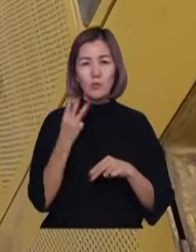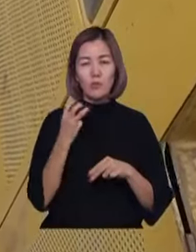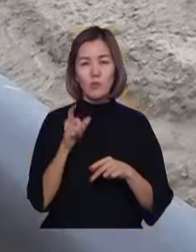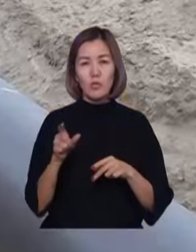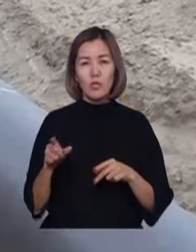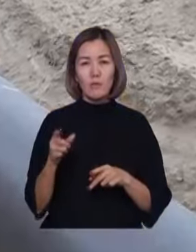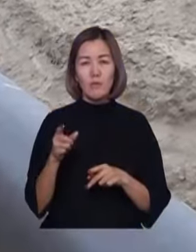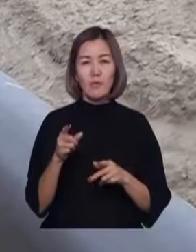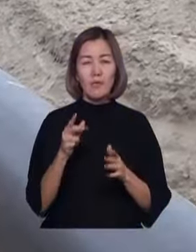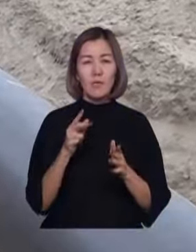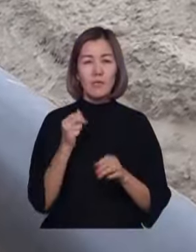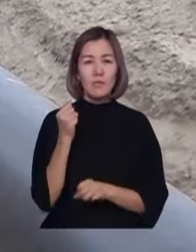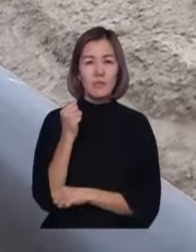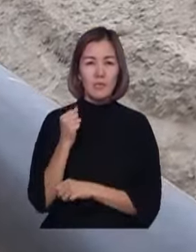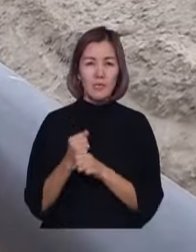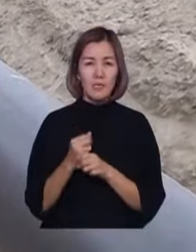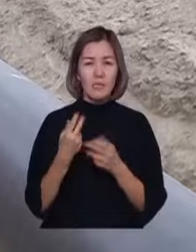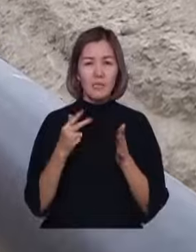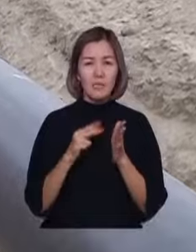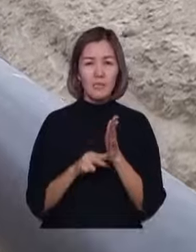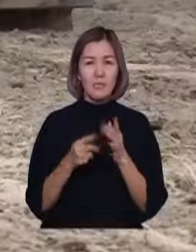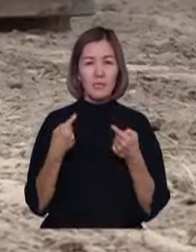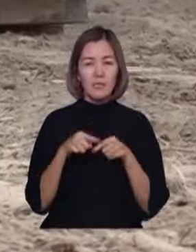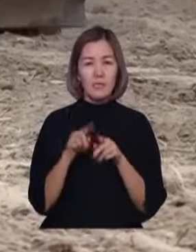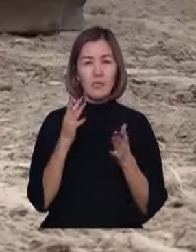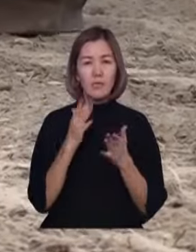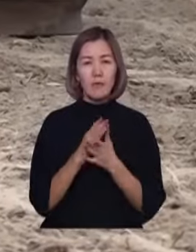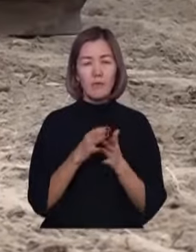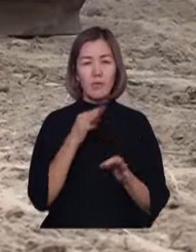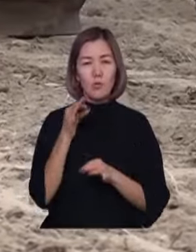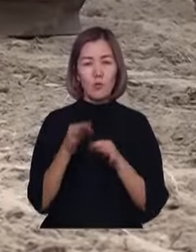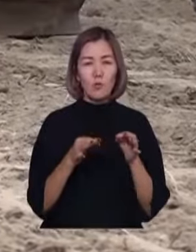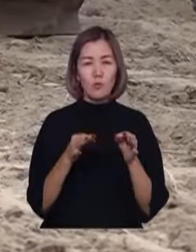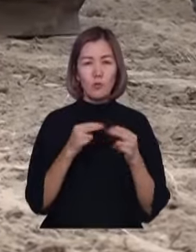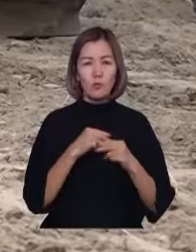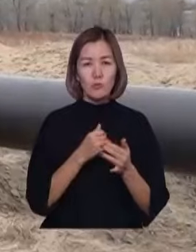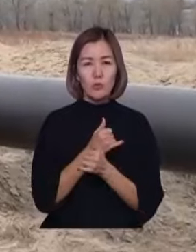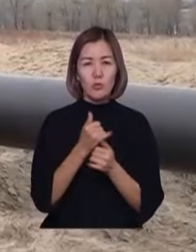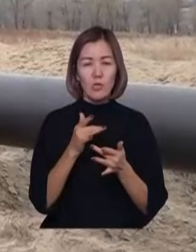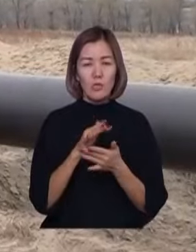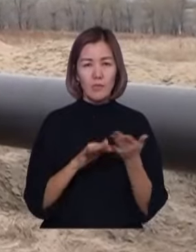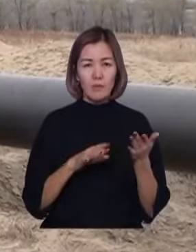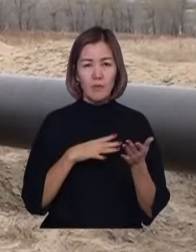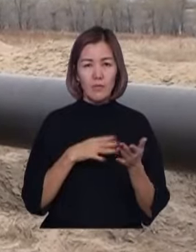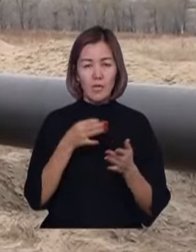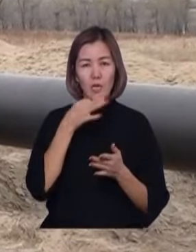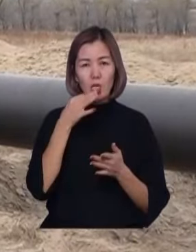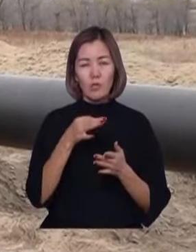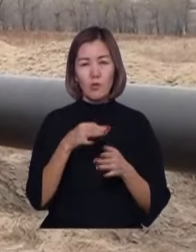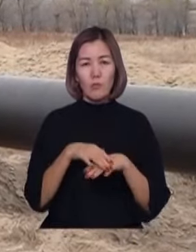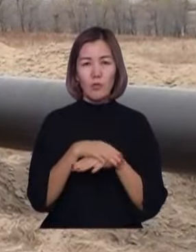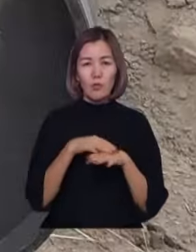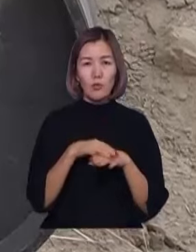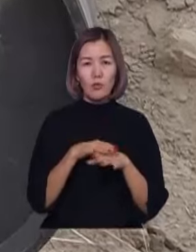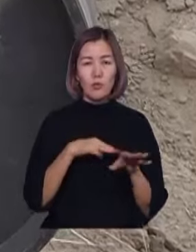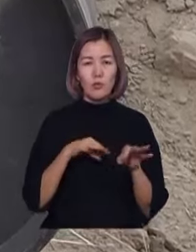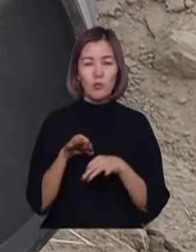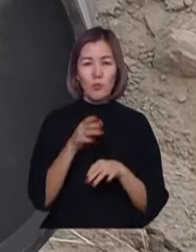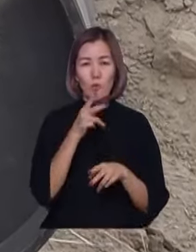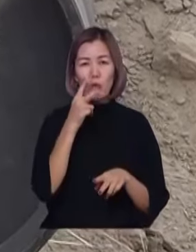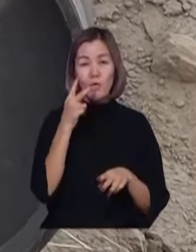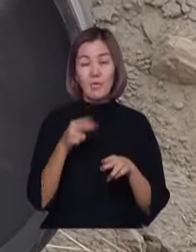жұмыстарына 300 адам, 80 бірлік техника тартылған. Тәулік бойы үздіксіз жұмыс жүріп жатыр. Жауапты тұлғалар тұрғындардың сұрауымен жобаны межелі